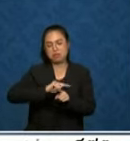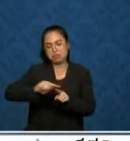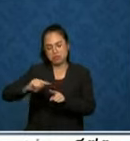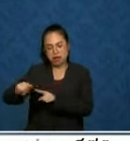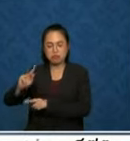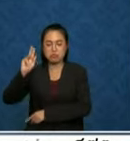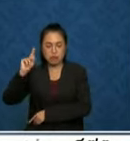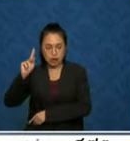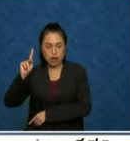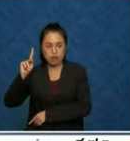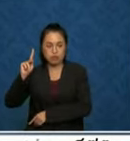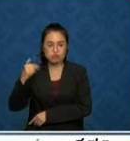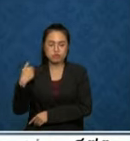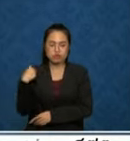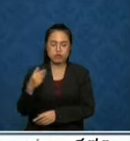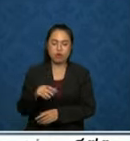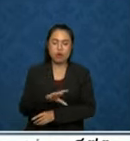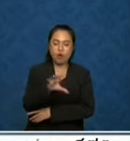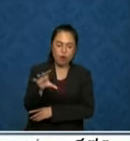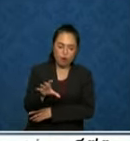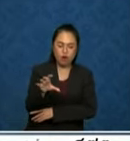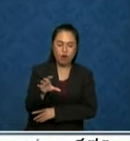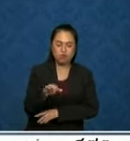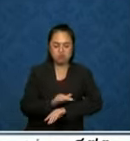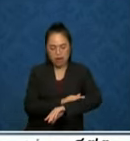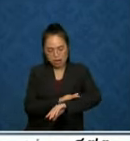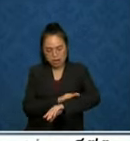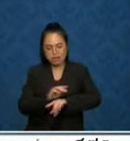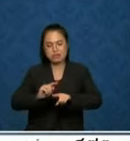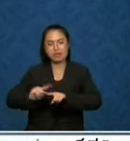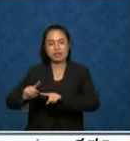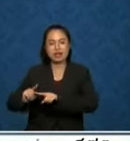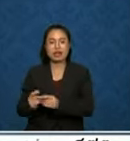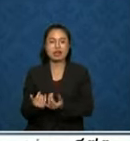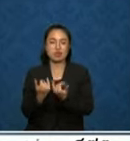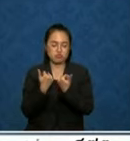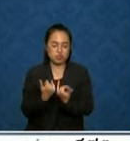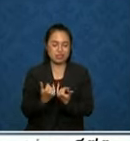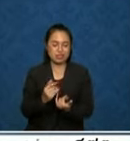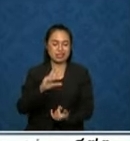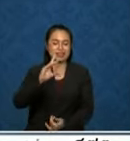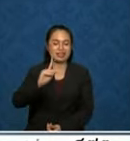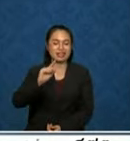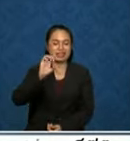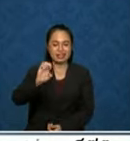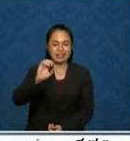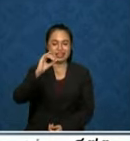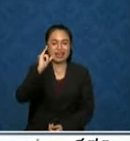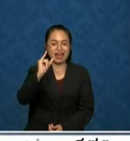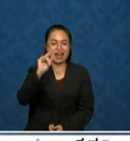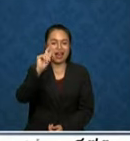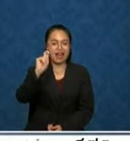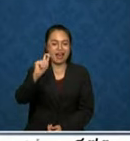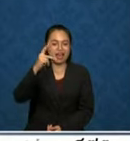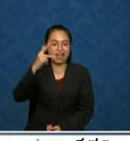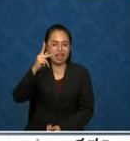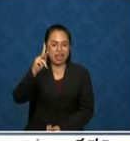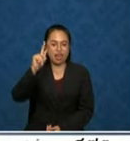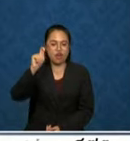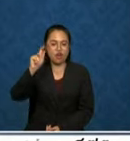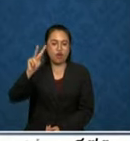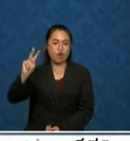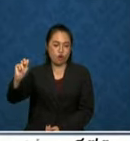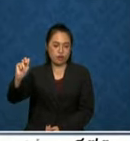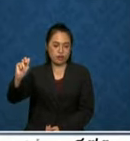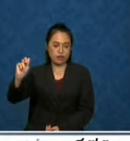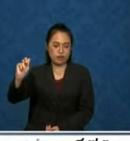ๆมีเรื่องของเมจิกสกิน Forex TD แล้วก็ล่าสุด The Icon ท่านประธานคะด้วยเทคโนโลยียุคใหม่ๆความเสียหายต่อประช